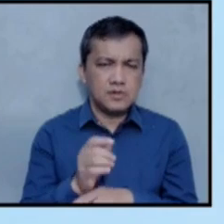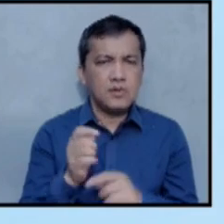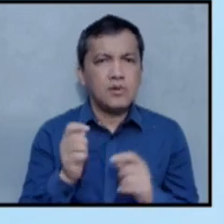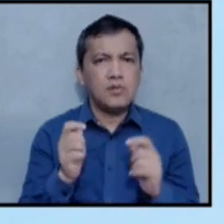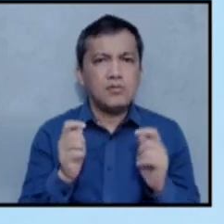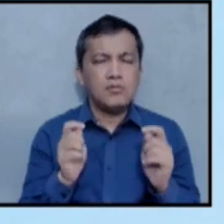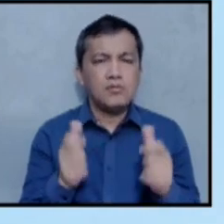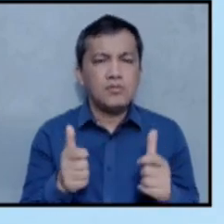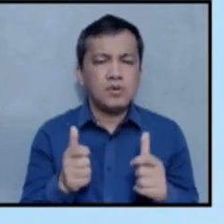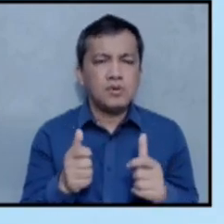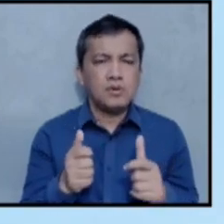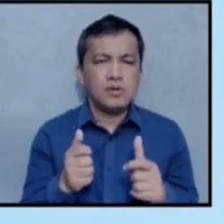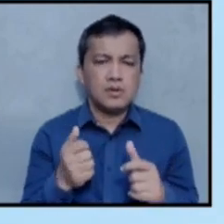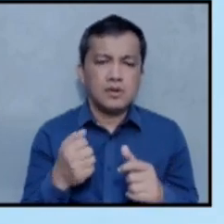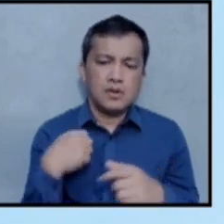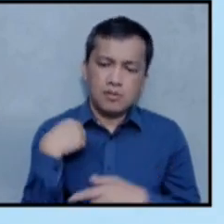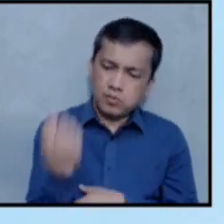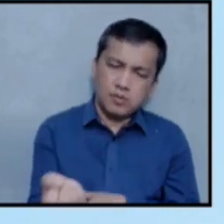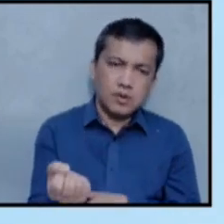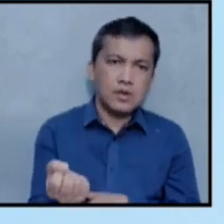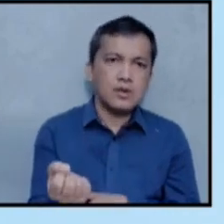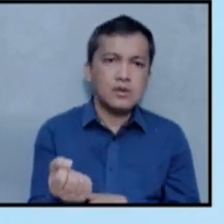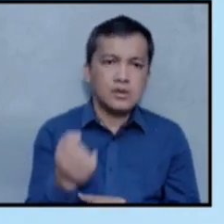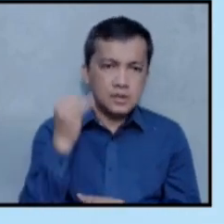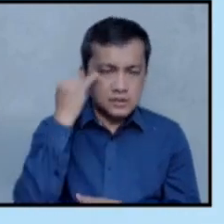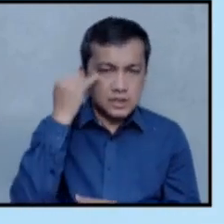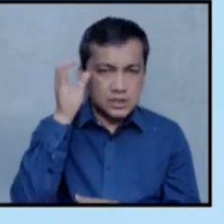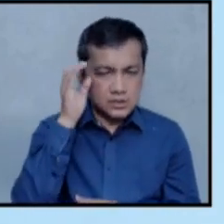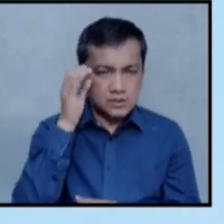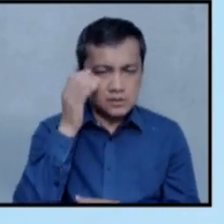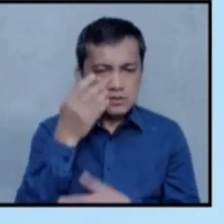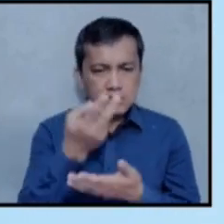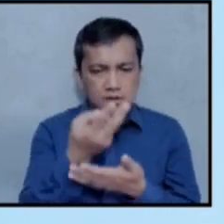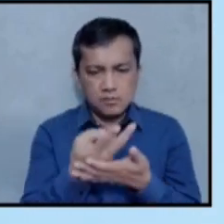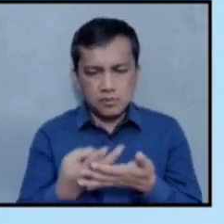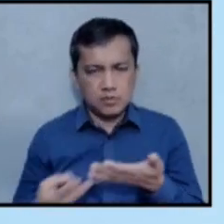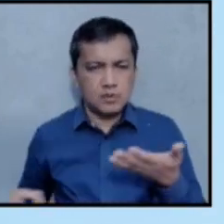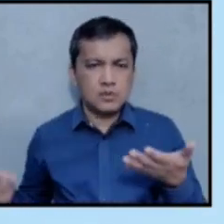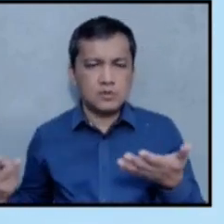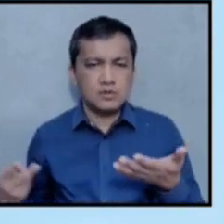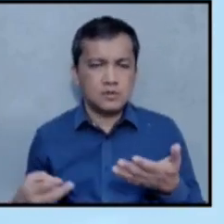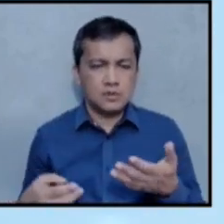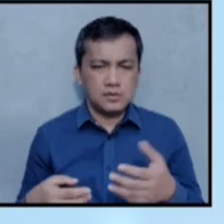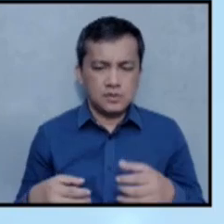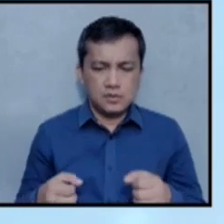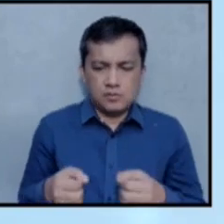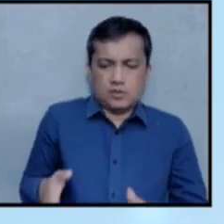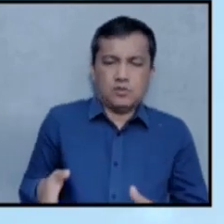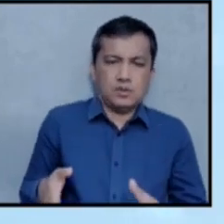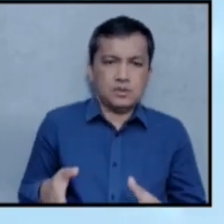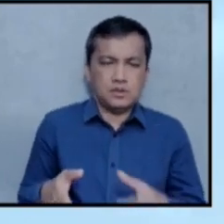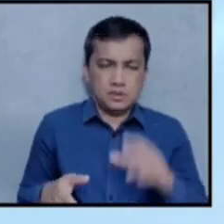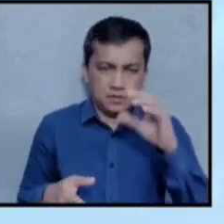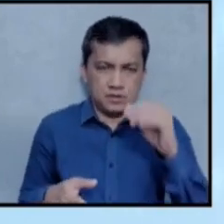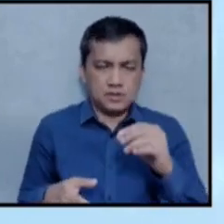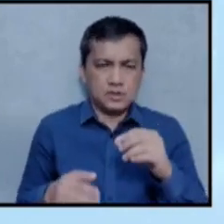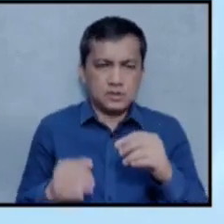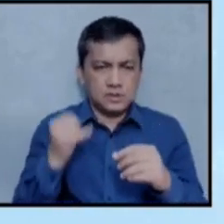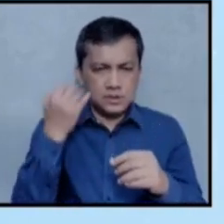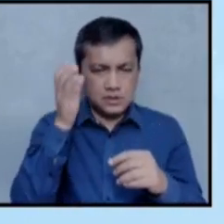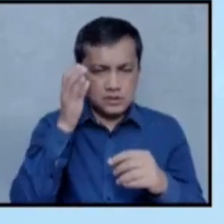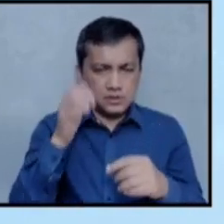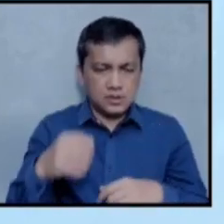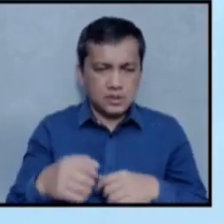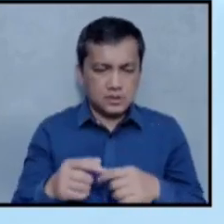lamang mawalan ng malay aktor at dumausdos pababa, binitawan naman agad ng lalaki si Jackie at agad rin tumakbo